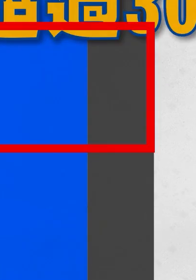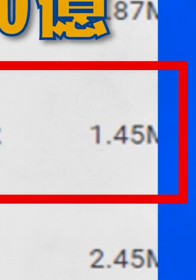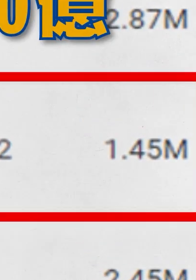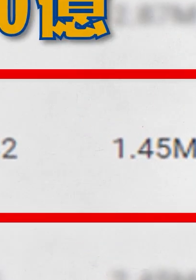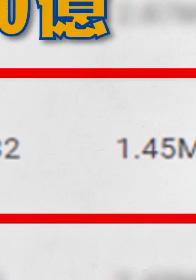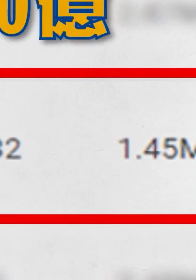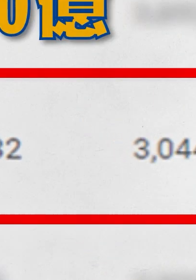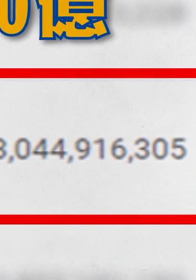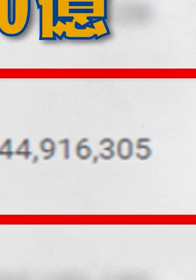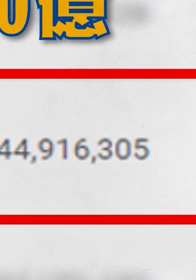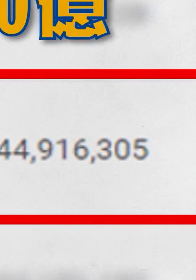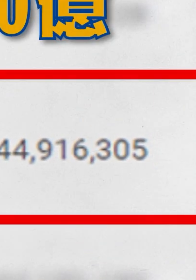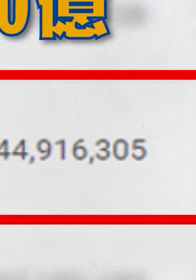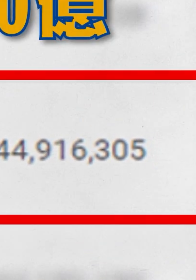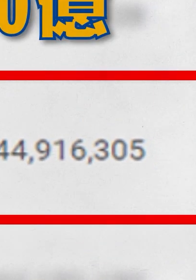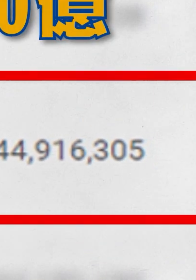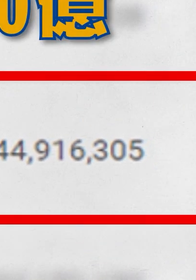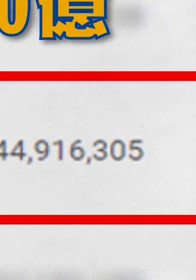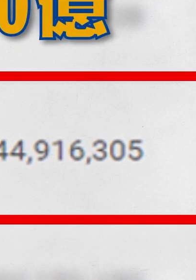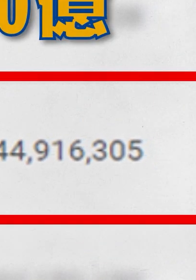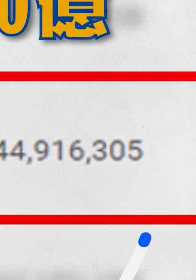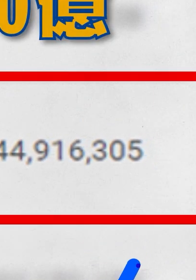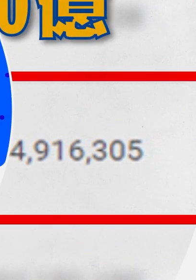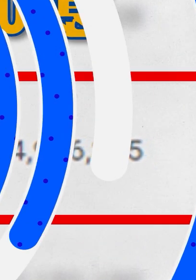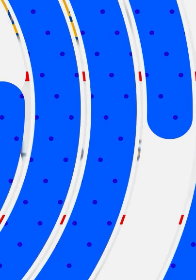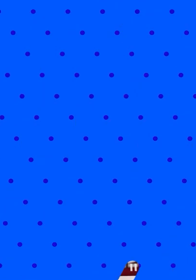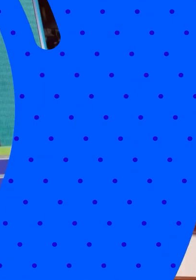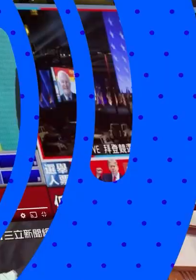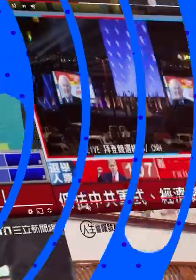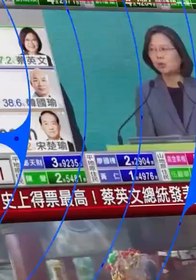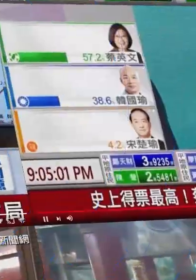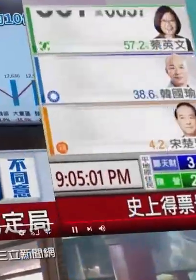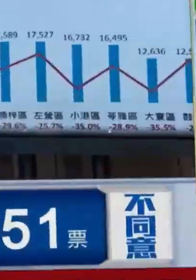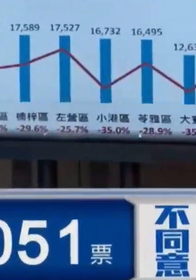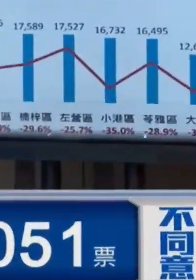网站，影片累积观看数超过30亿。